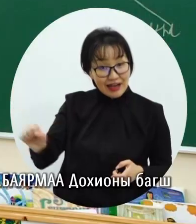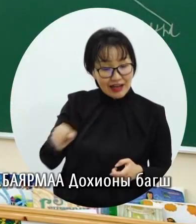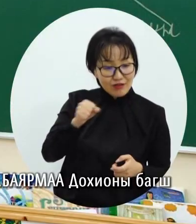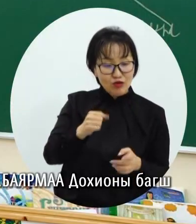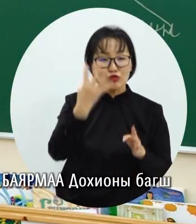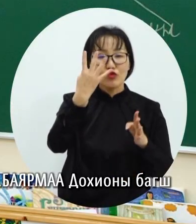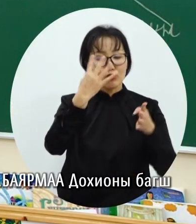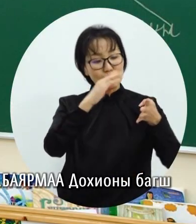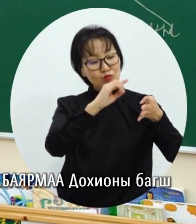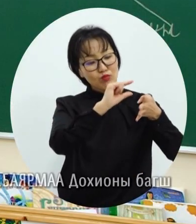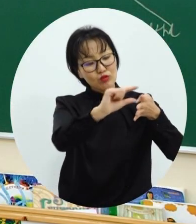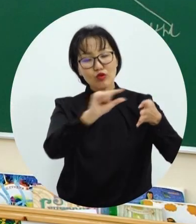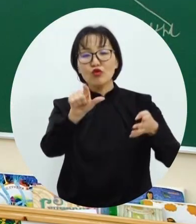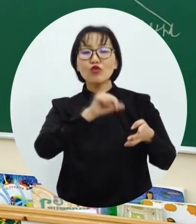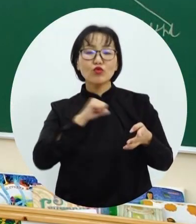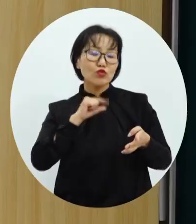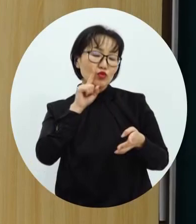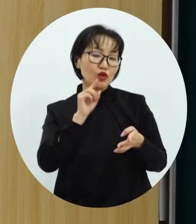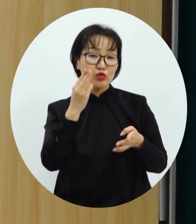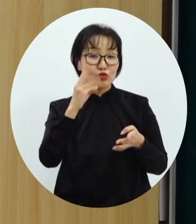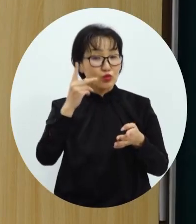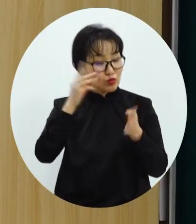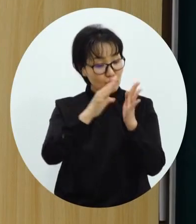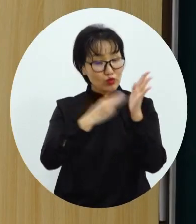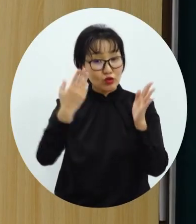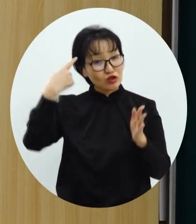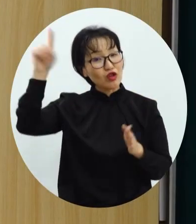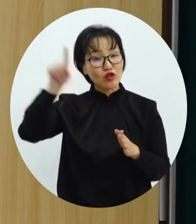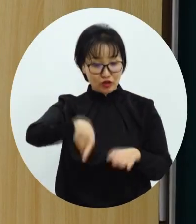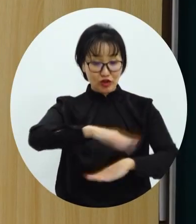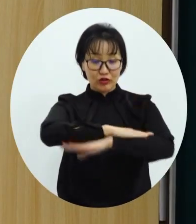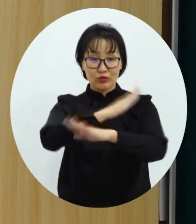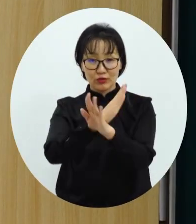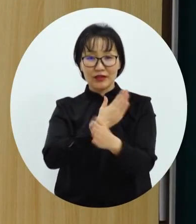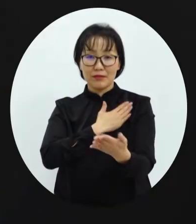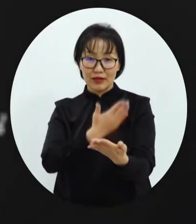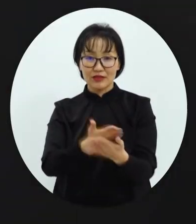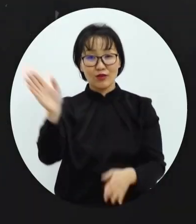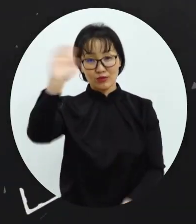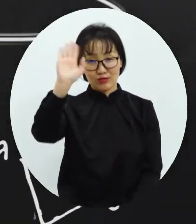4 мөрт шүлэг зохиож ирээрэй хүүхдүүдээ. Өнөөдрийн хичээл дуслаа. Баяртай хүүхдүүдээ.